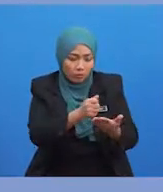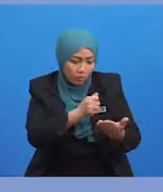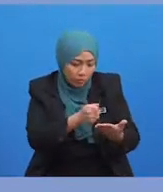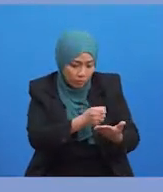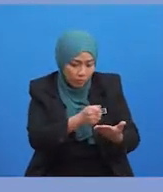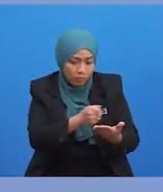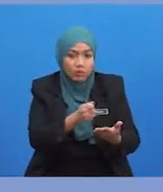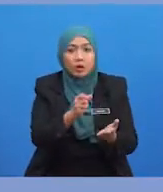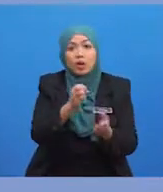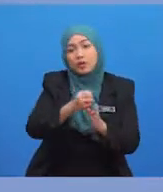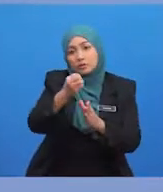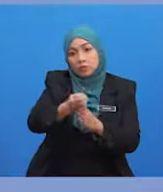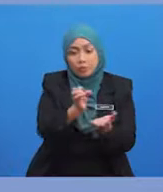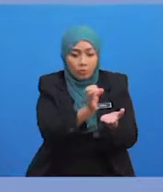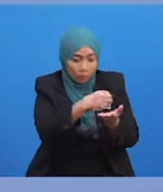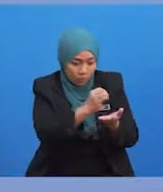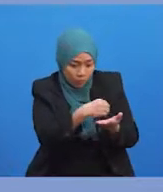atau mikroskop.